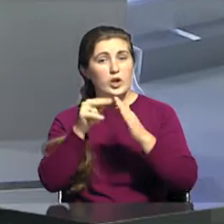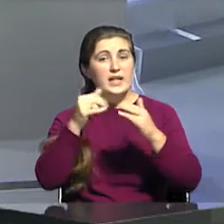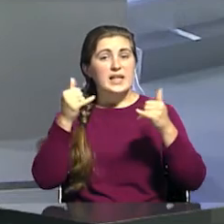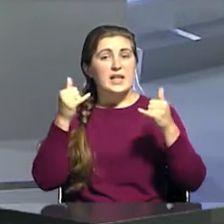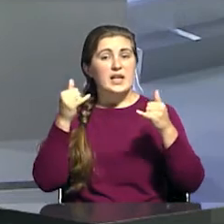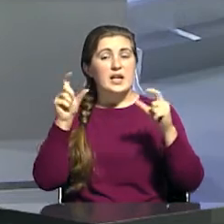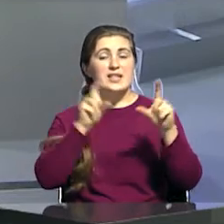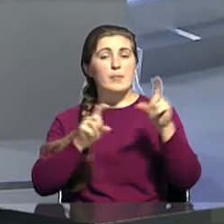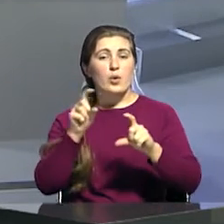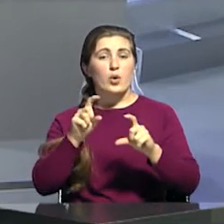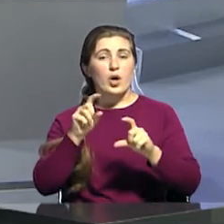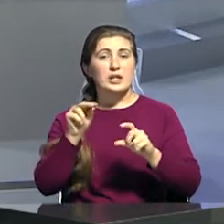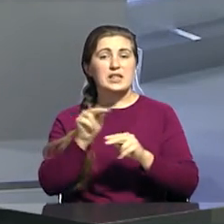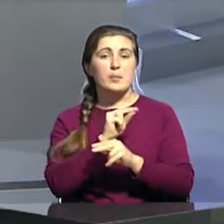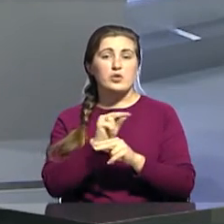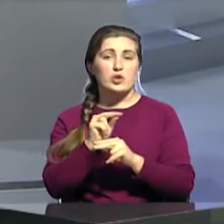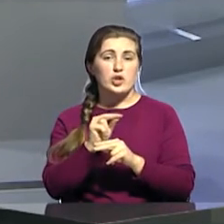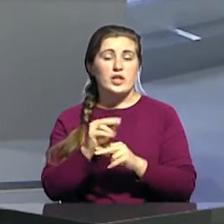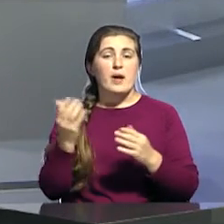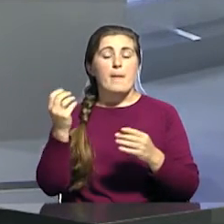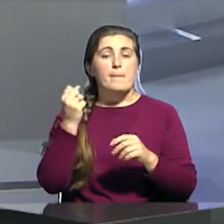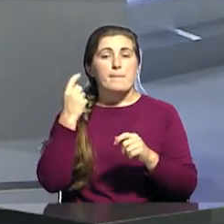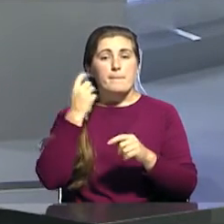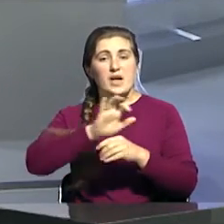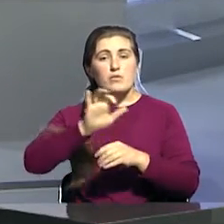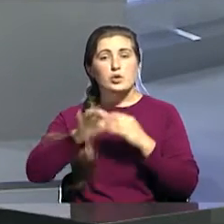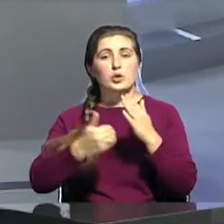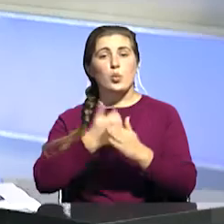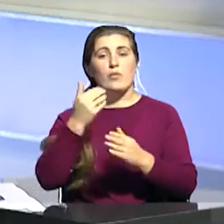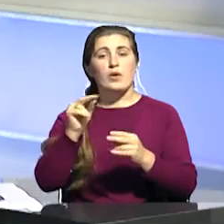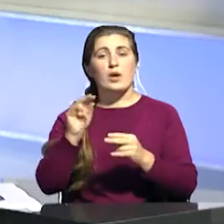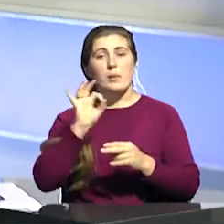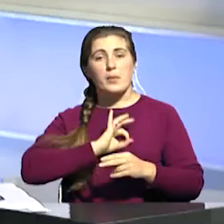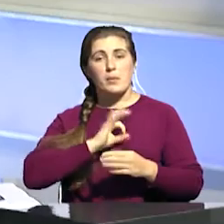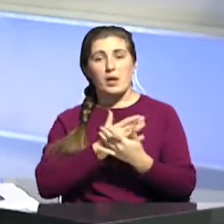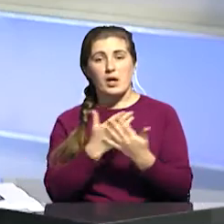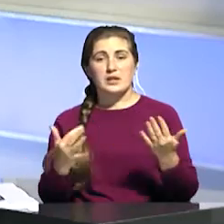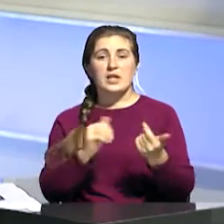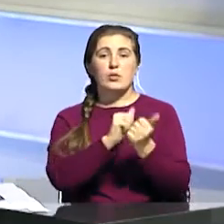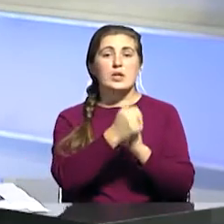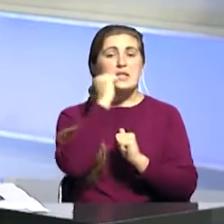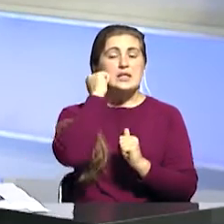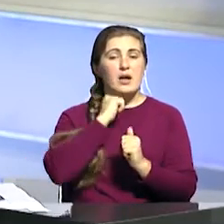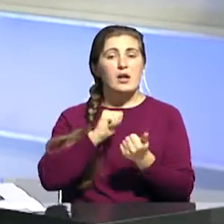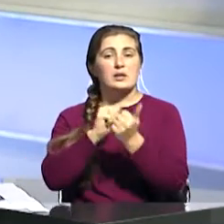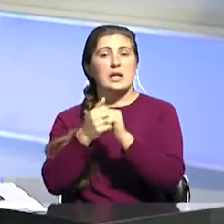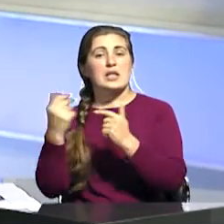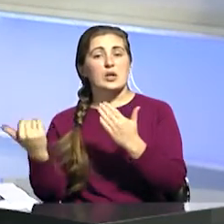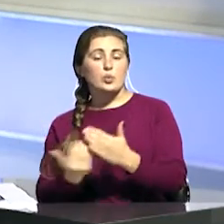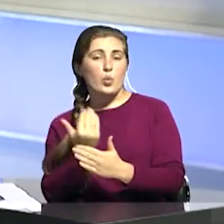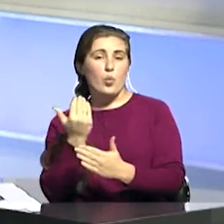химиотерапевтического лечения, производятся новые препараты, идет замена старых схем на новые схемы.